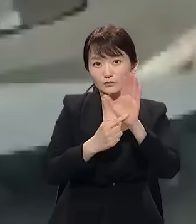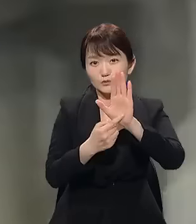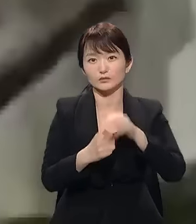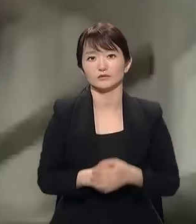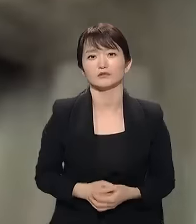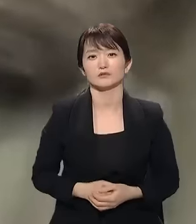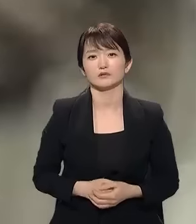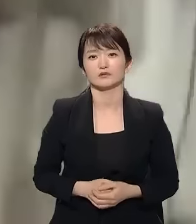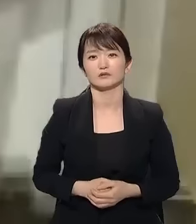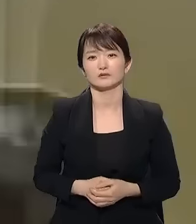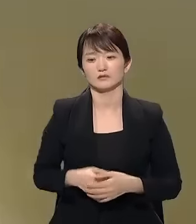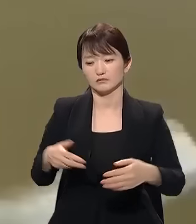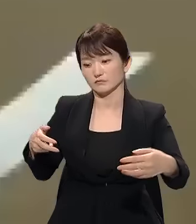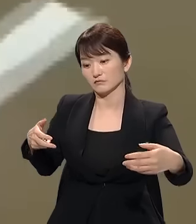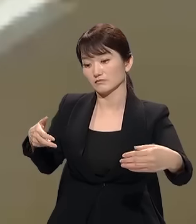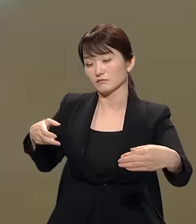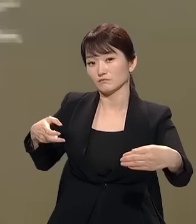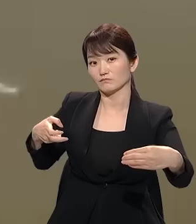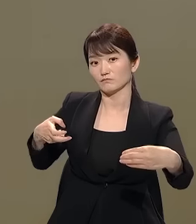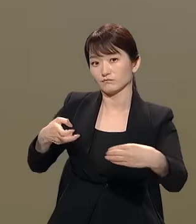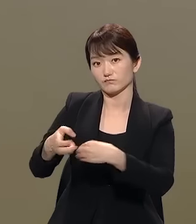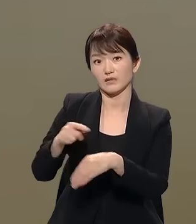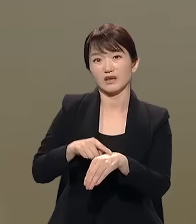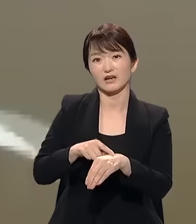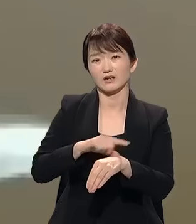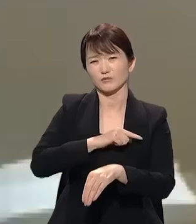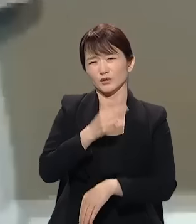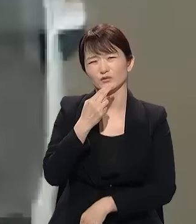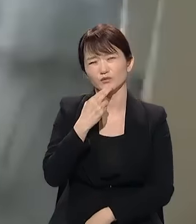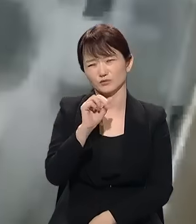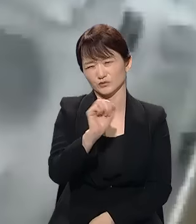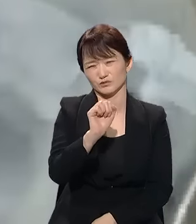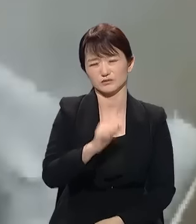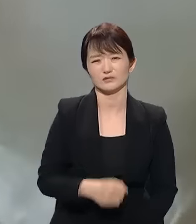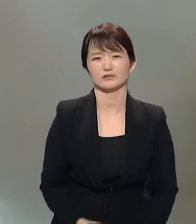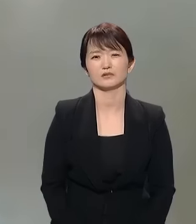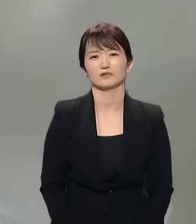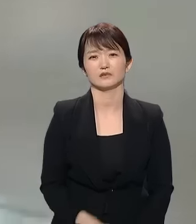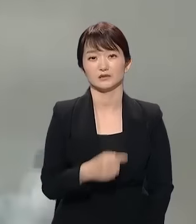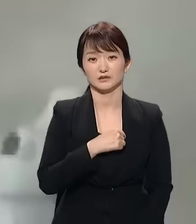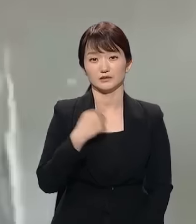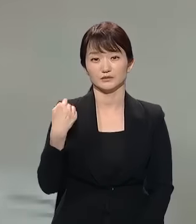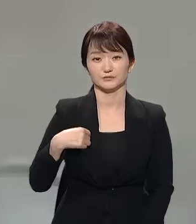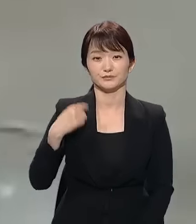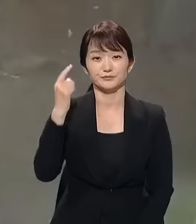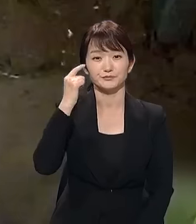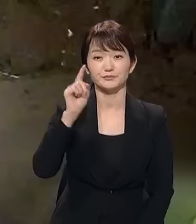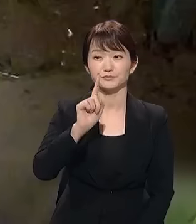저 가해 차량, 심지어 예. 무면허 운전이었다고 합니다. 중국으로 가시죠.